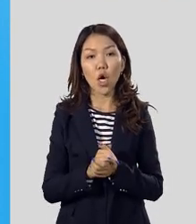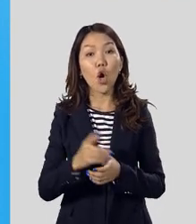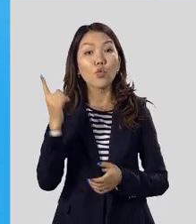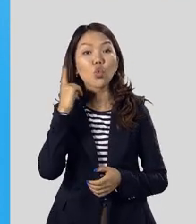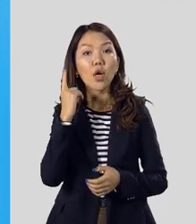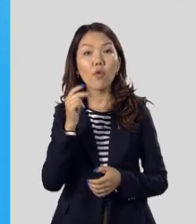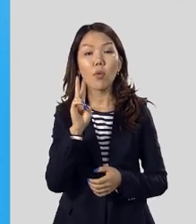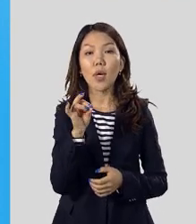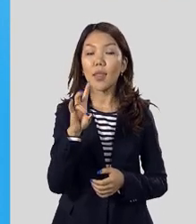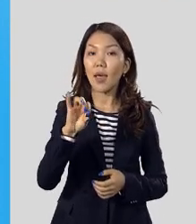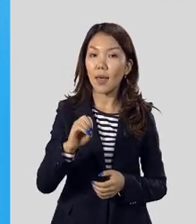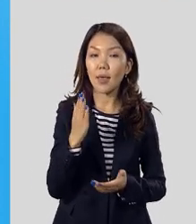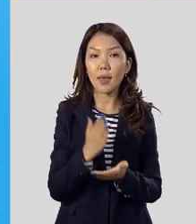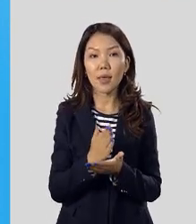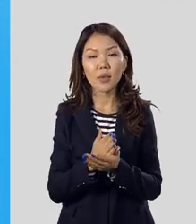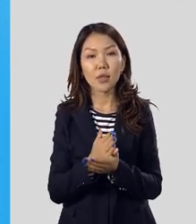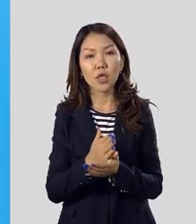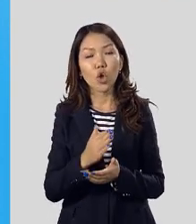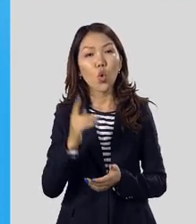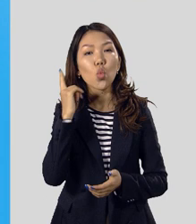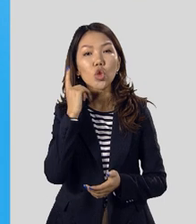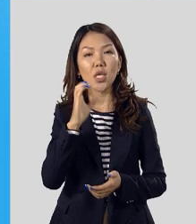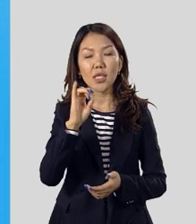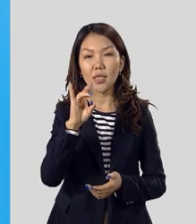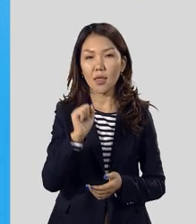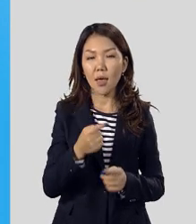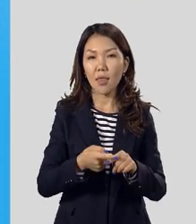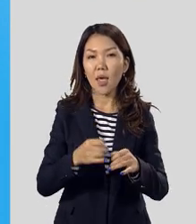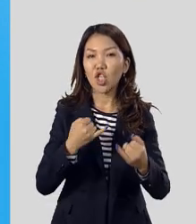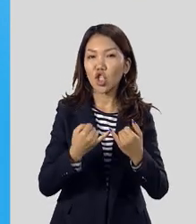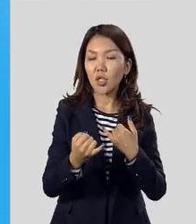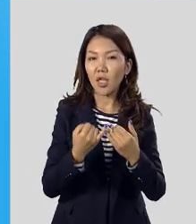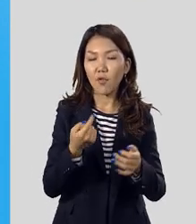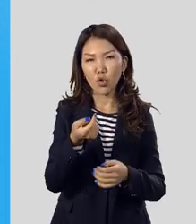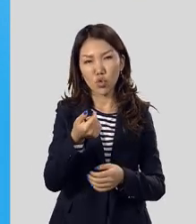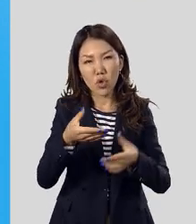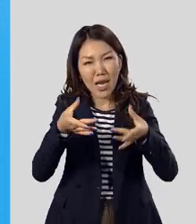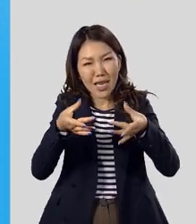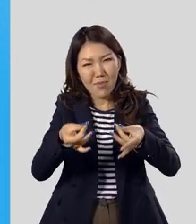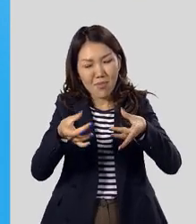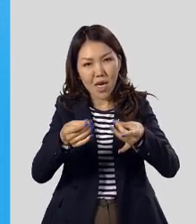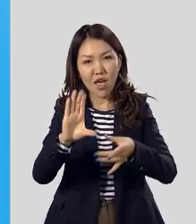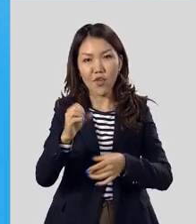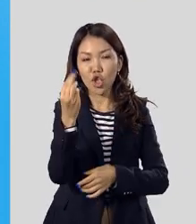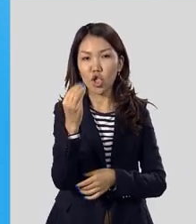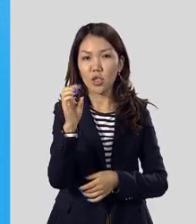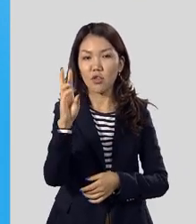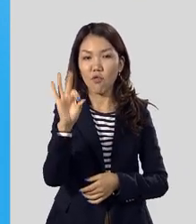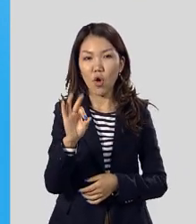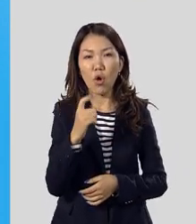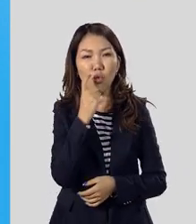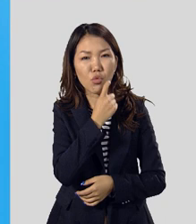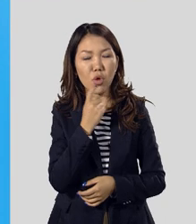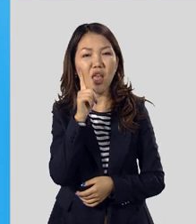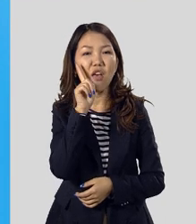канале вырабатывается ушная сера. Это желтоватое, немного липкое вещество, горьковатое